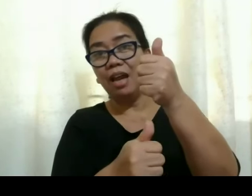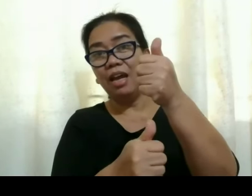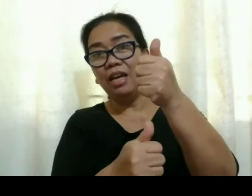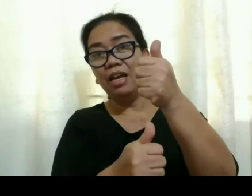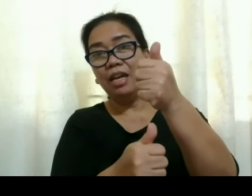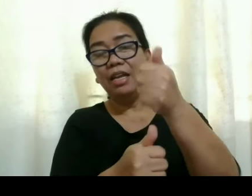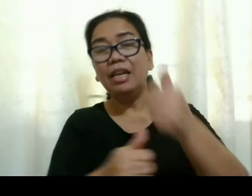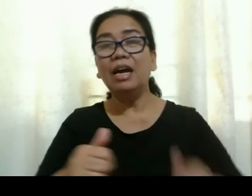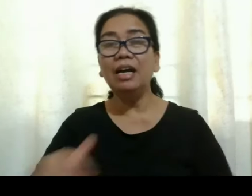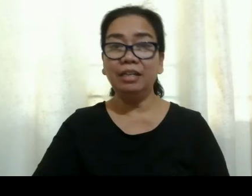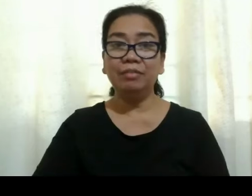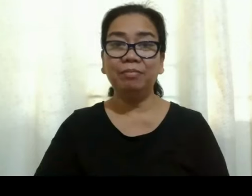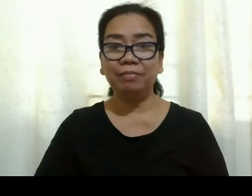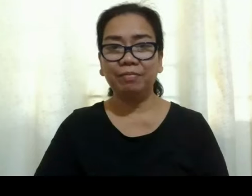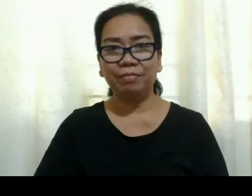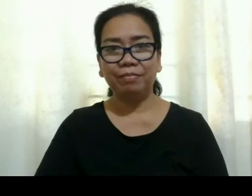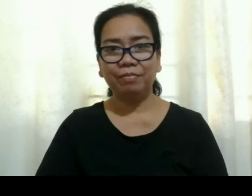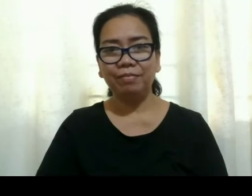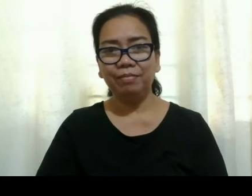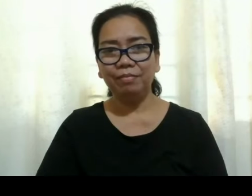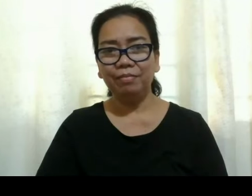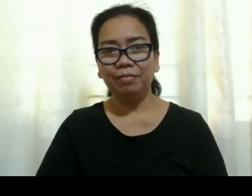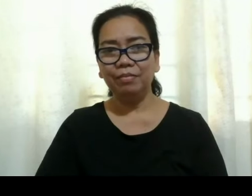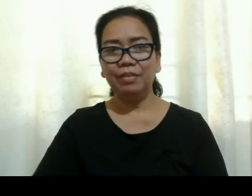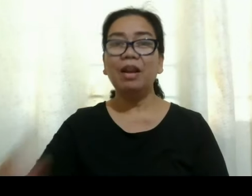sa kanya na